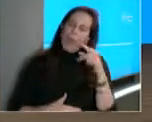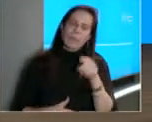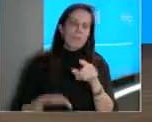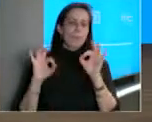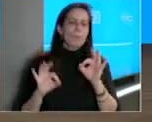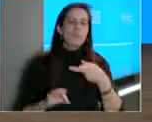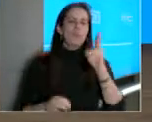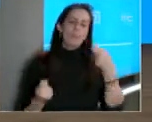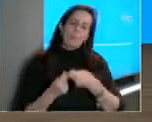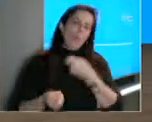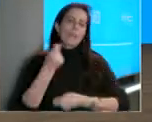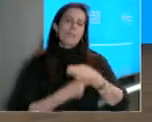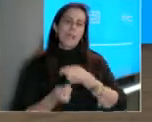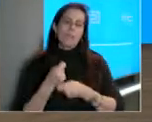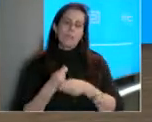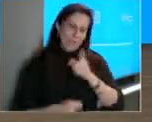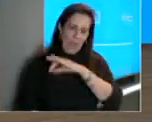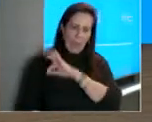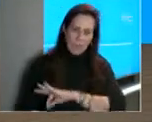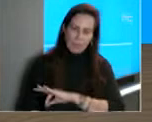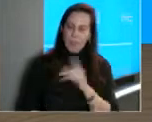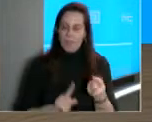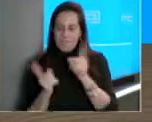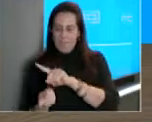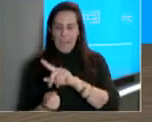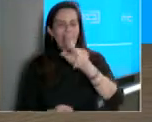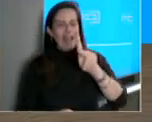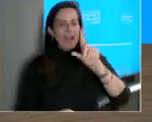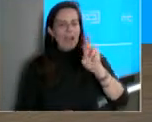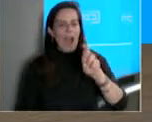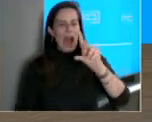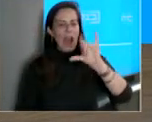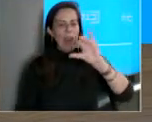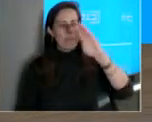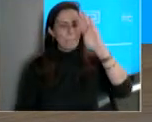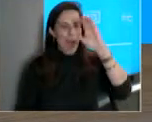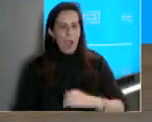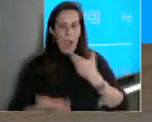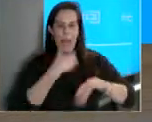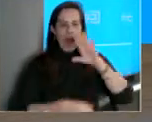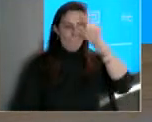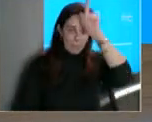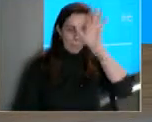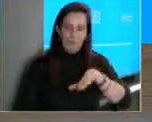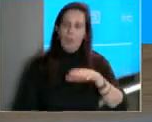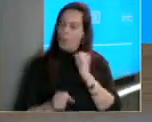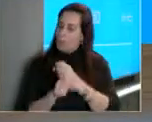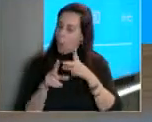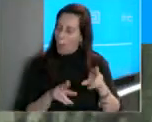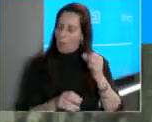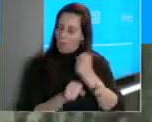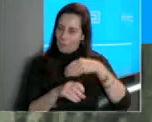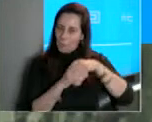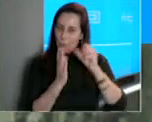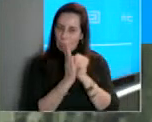באמת יותר כעסק. ולעומת זאת, קרליבך, שעלה מגרמניה, והיה אגב העורך של ידיעות